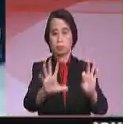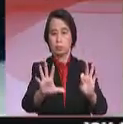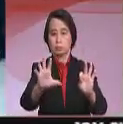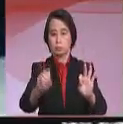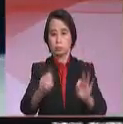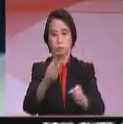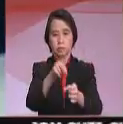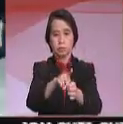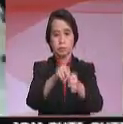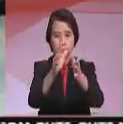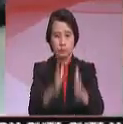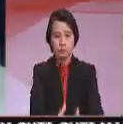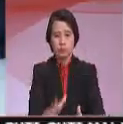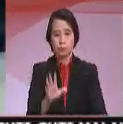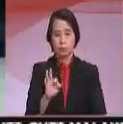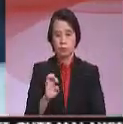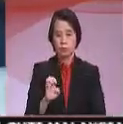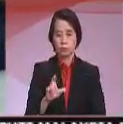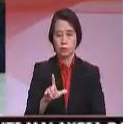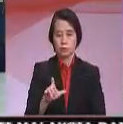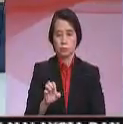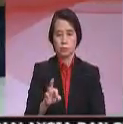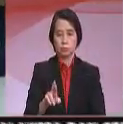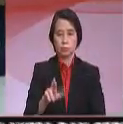9,950 peserta Felcra.